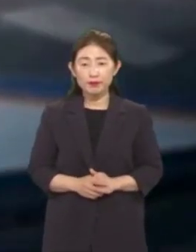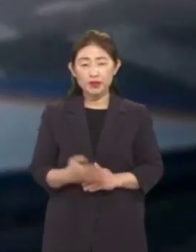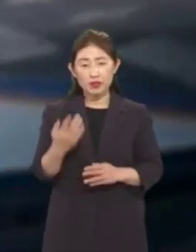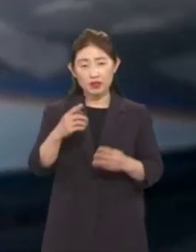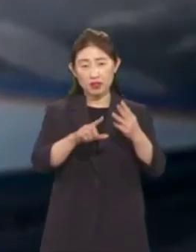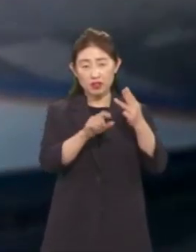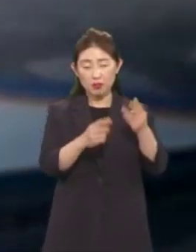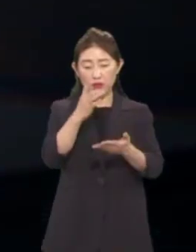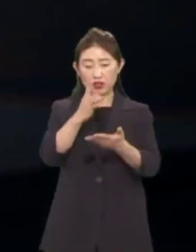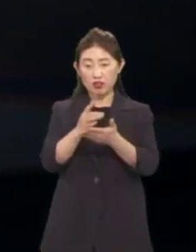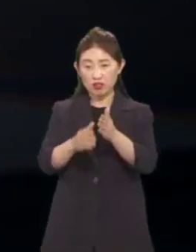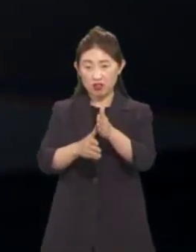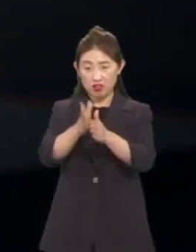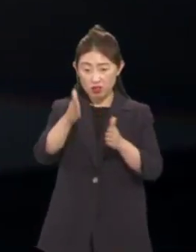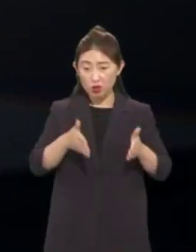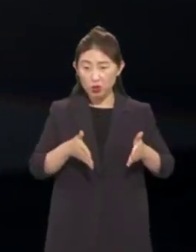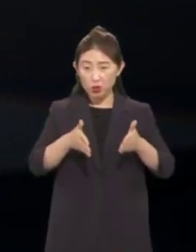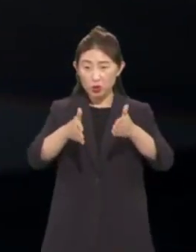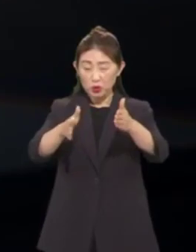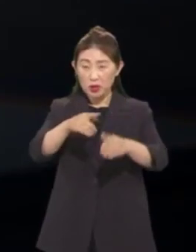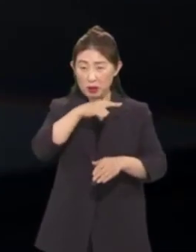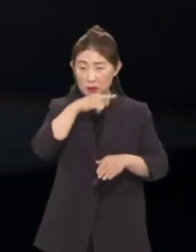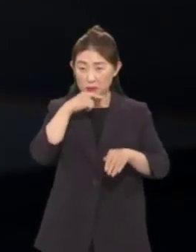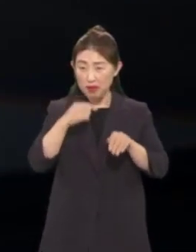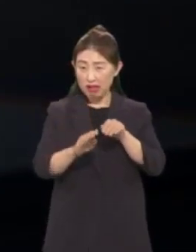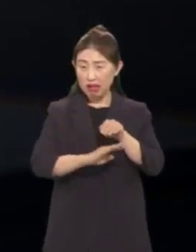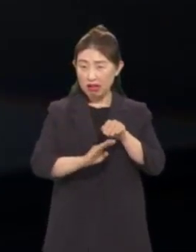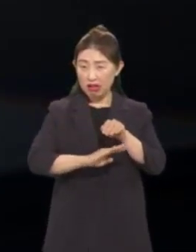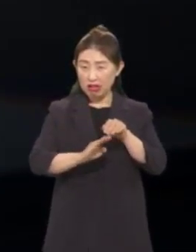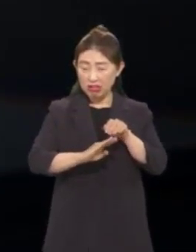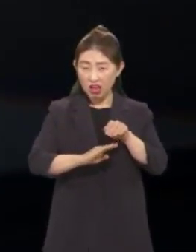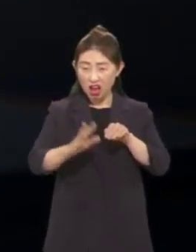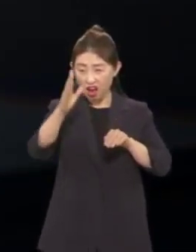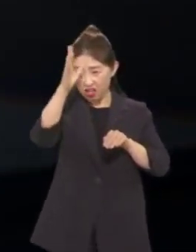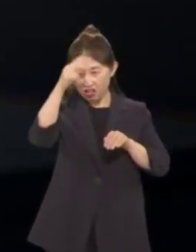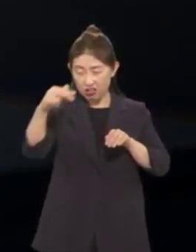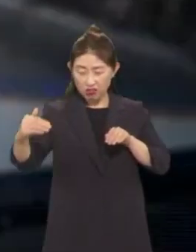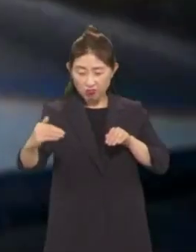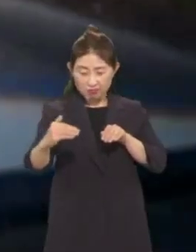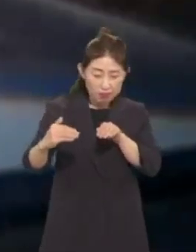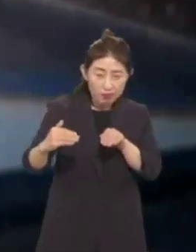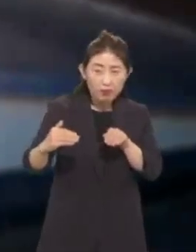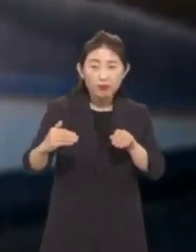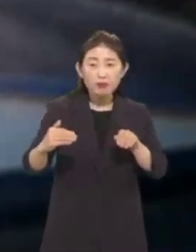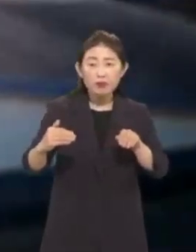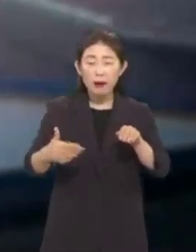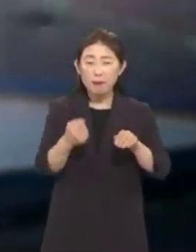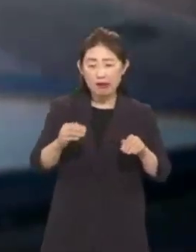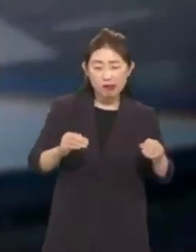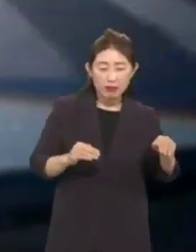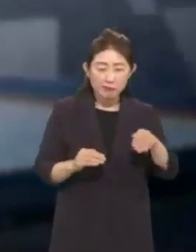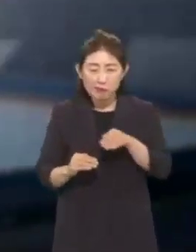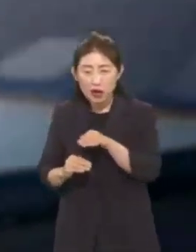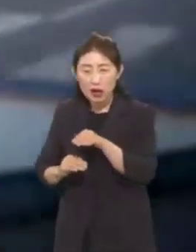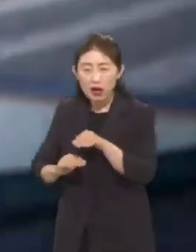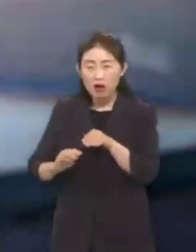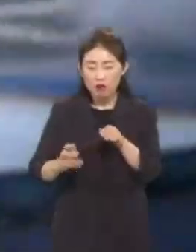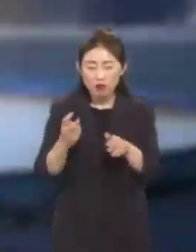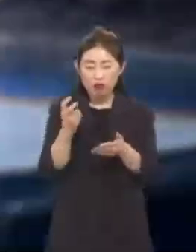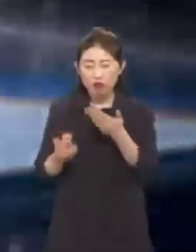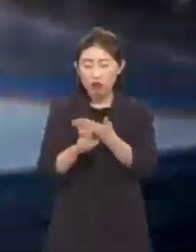지난달 천안시 서북구의 한 도로. 빨간색 차량이 경찰차를 마주하곤 멈칫하더니 빠르게 차량들을 앞지르고